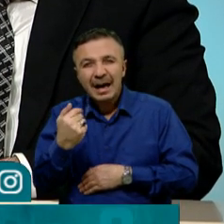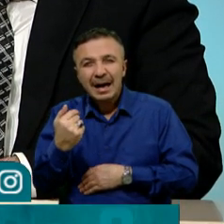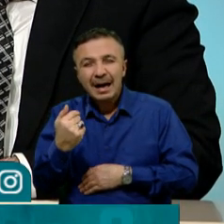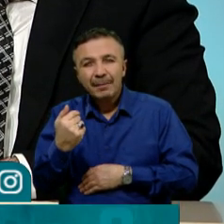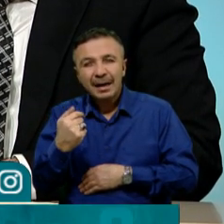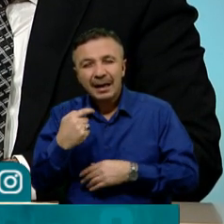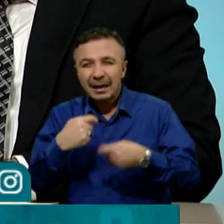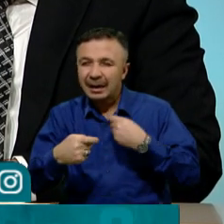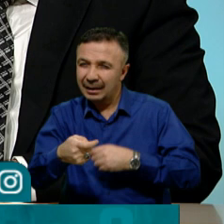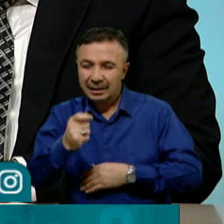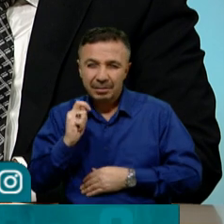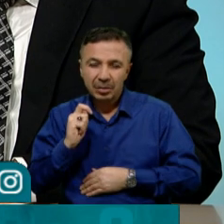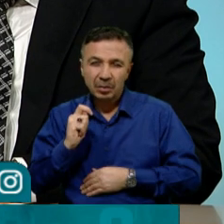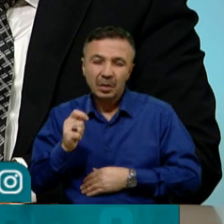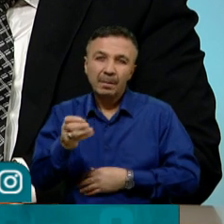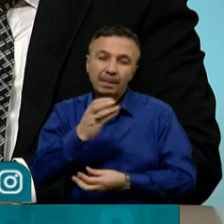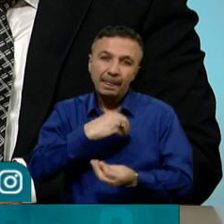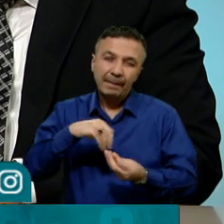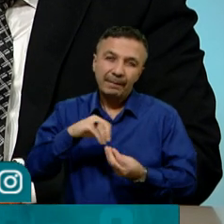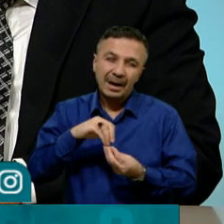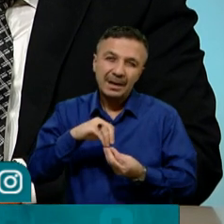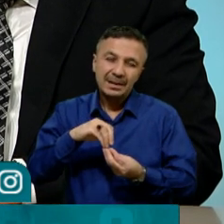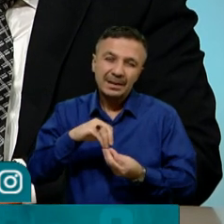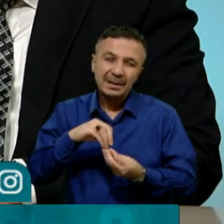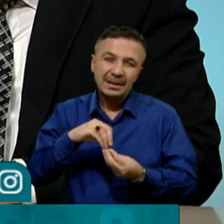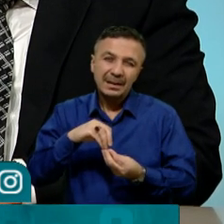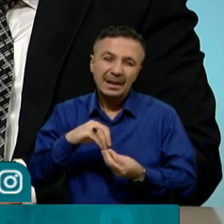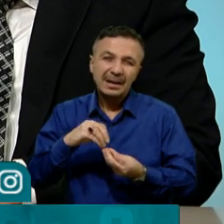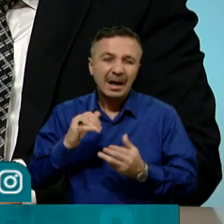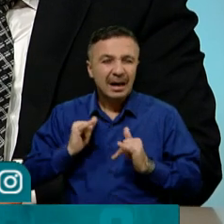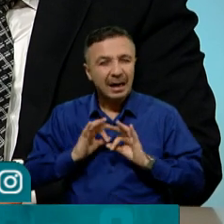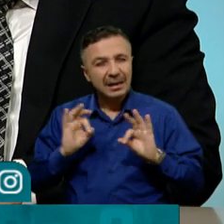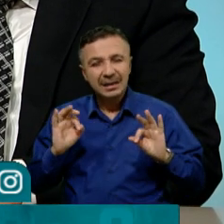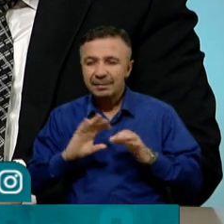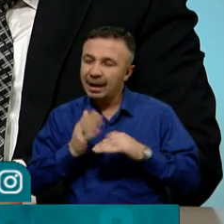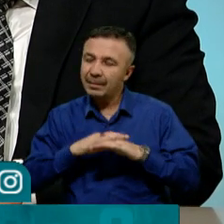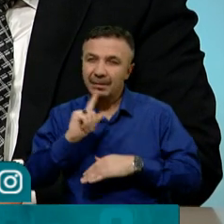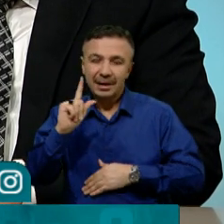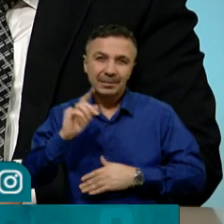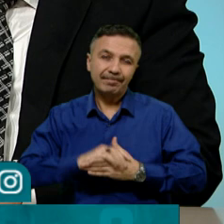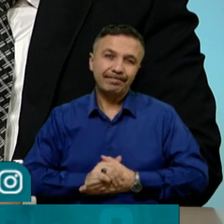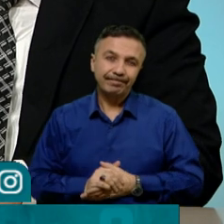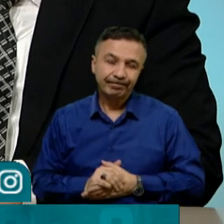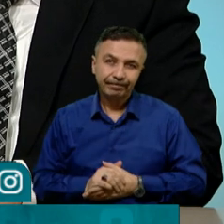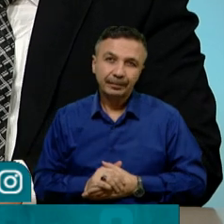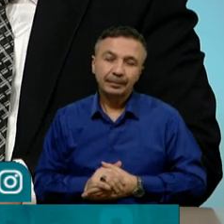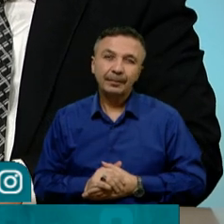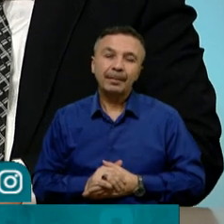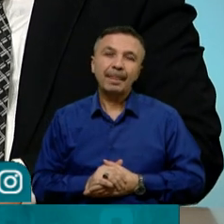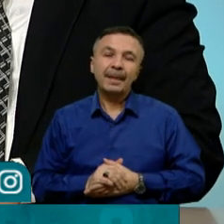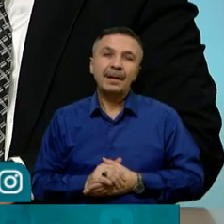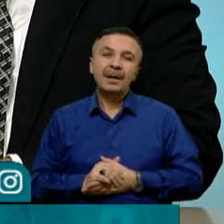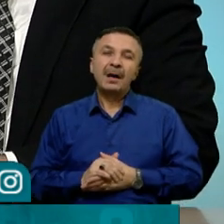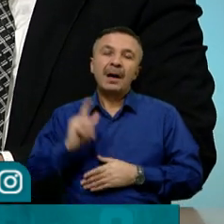ha yüzünden kaç gündür rahatsızım Ne yapmam lazım Hocama sormak için soralım şimdi canım